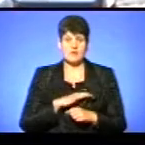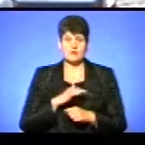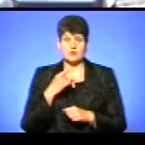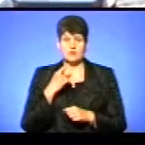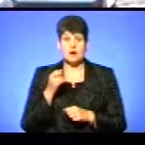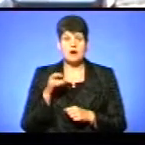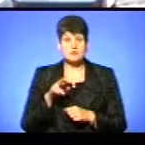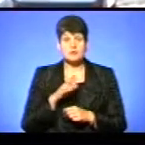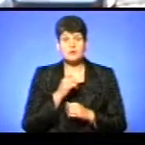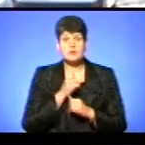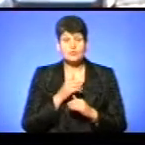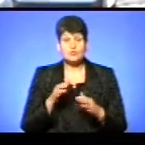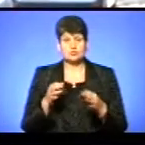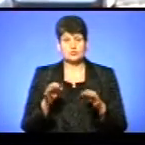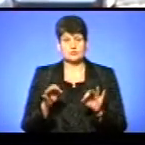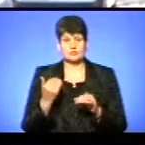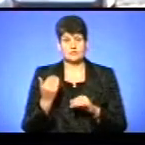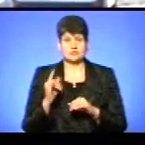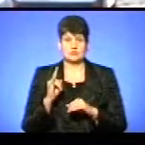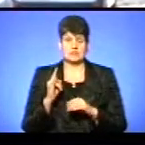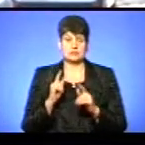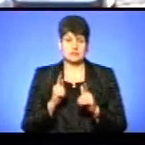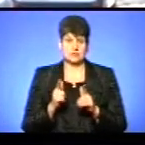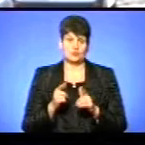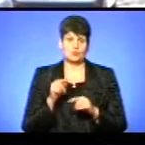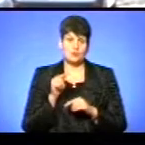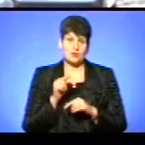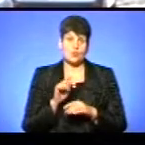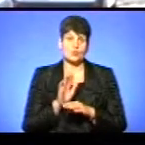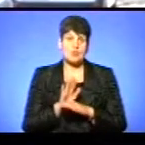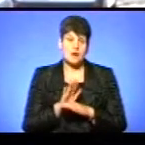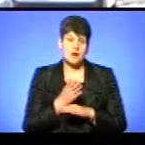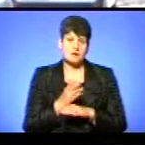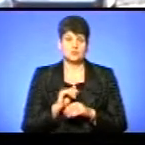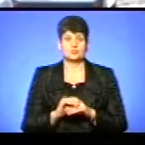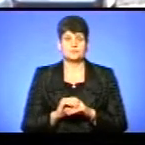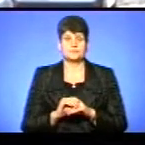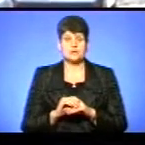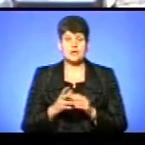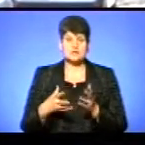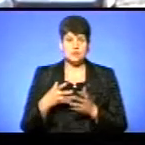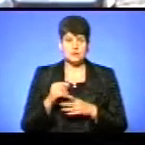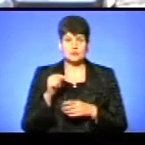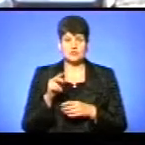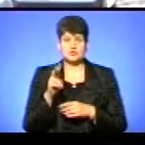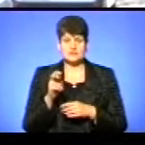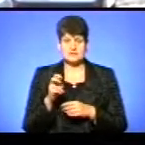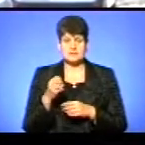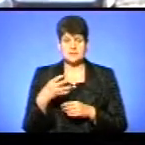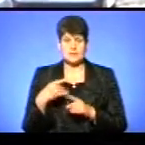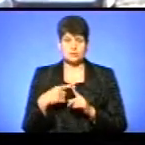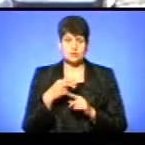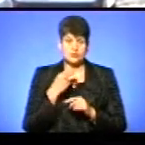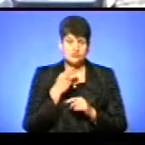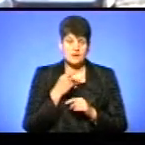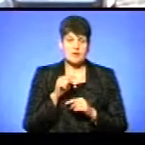«Аня, я не можу пропустити вашу дитину згідно такого наказу. за оплату 1215 плюс харчування, тому